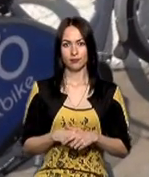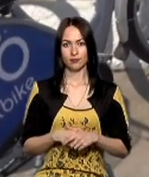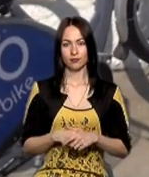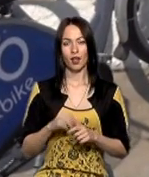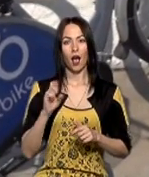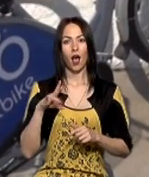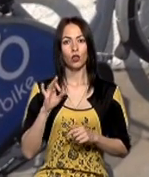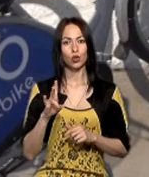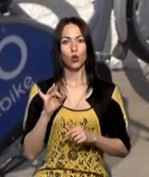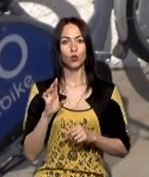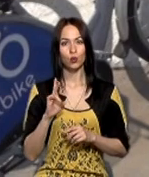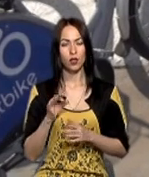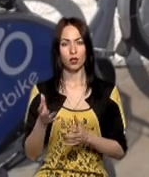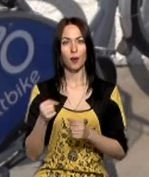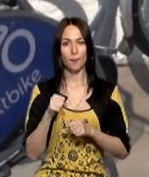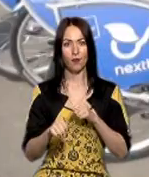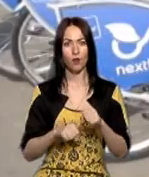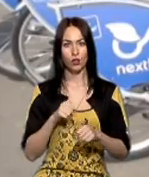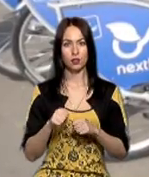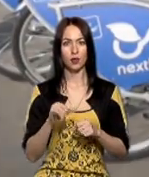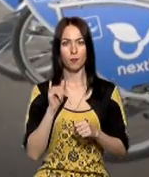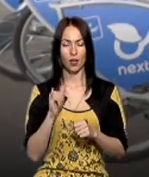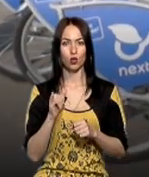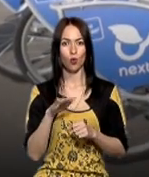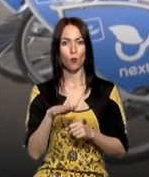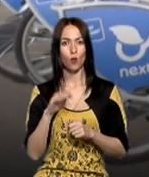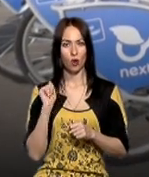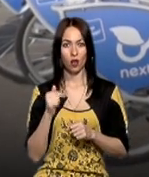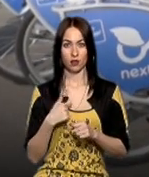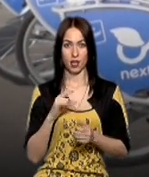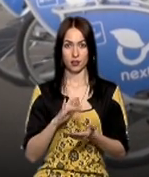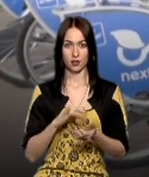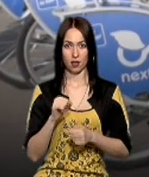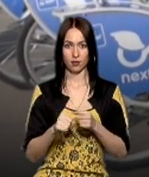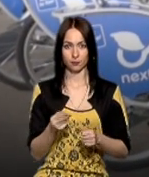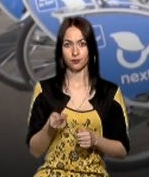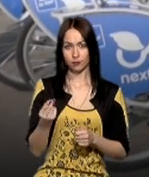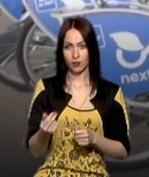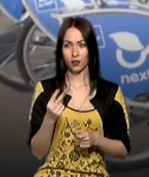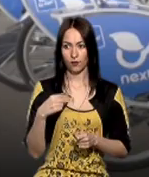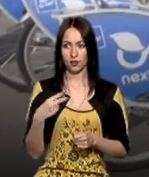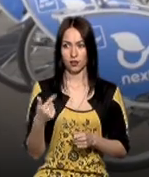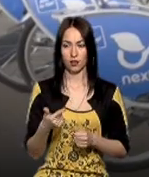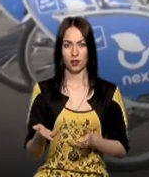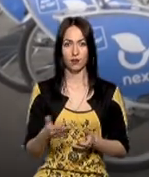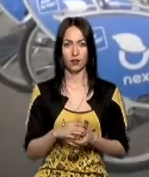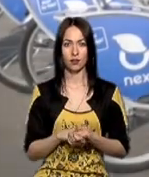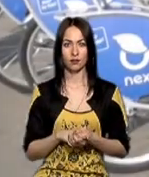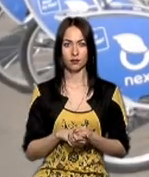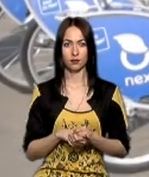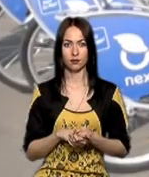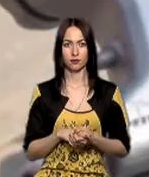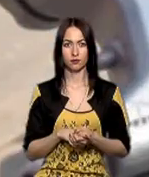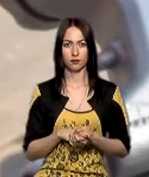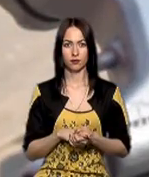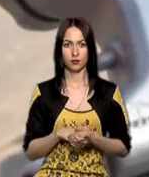Антон Руденко бере велосипед у прокат. От я з центру доїхав, 20 гривень заплатіть. Ось я з центру доїхав, 20